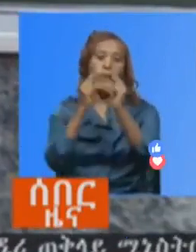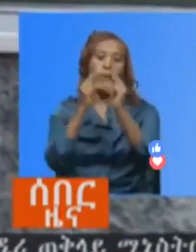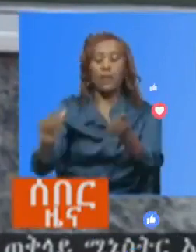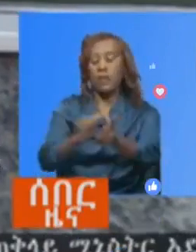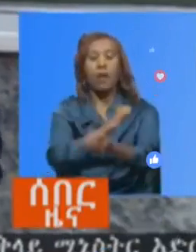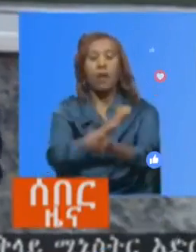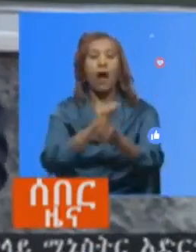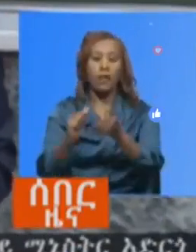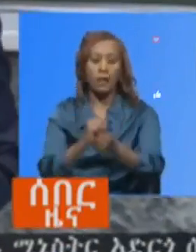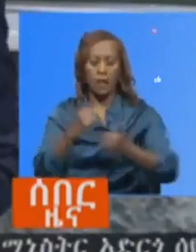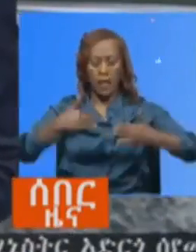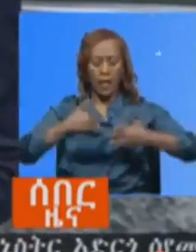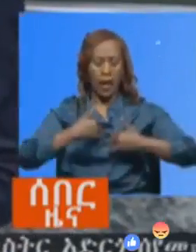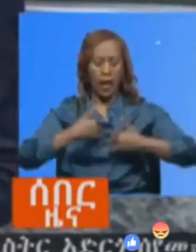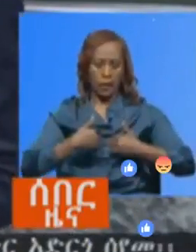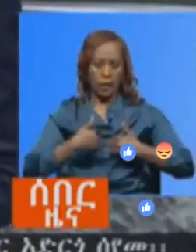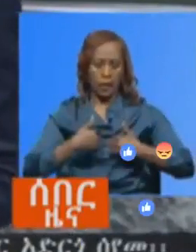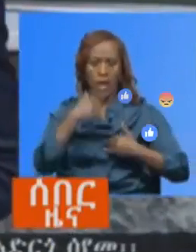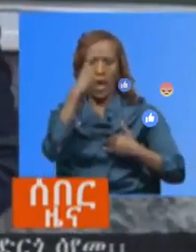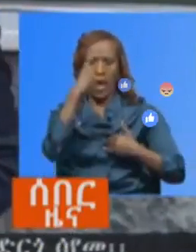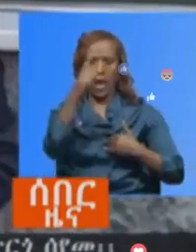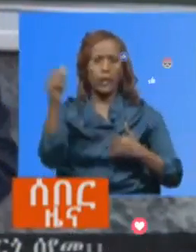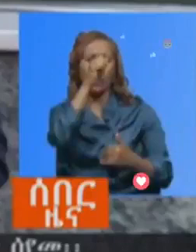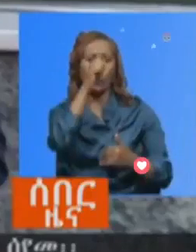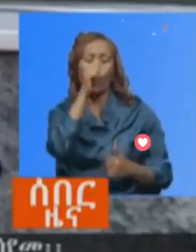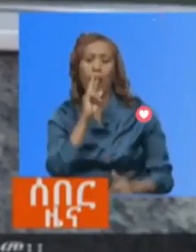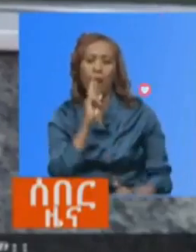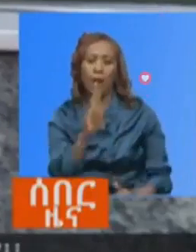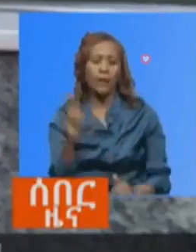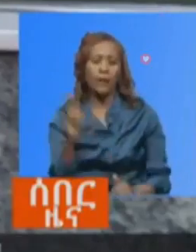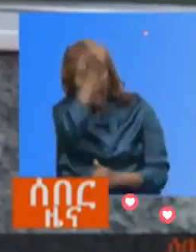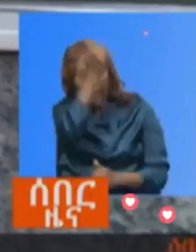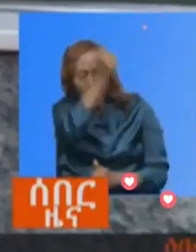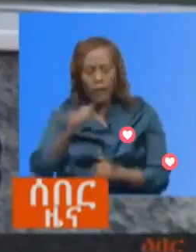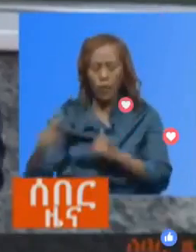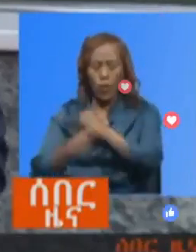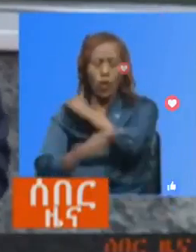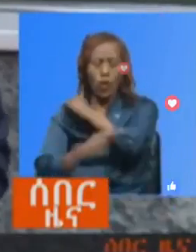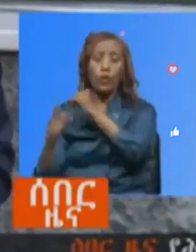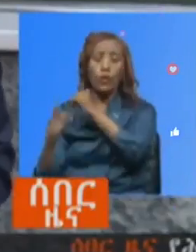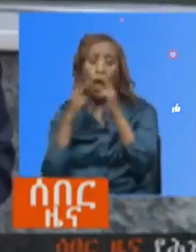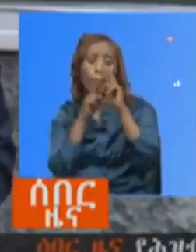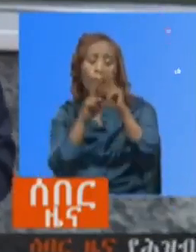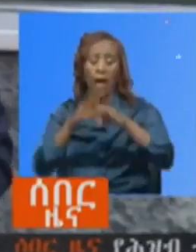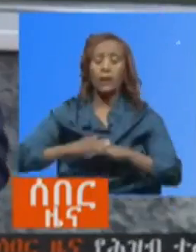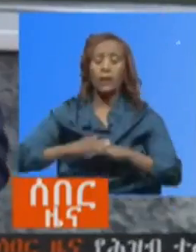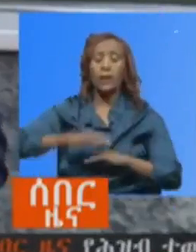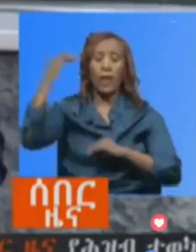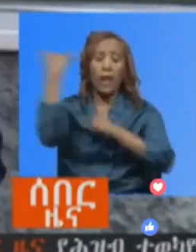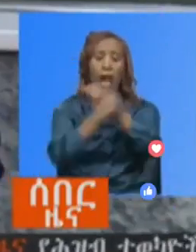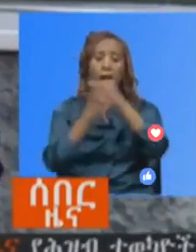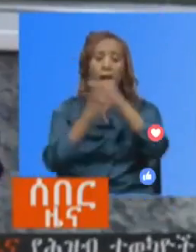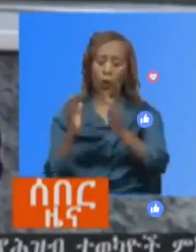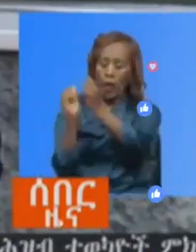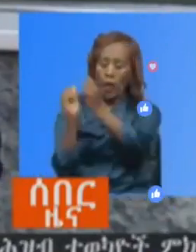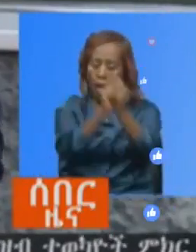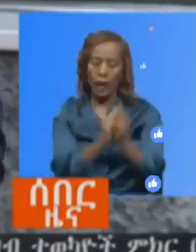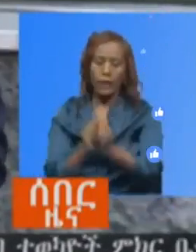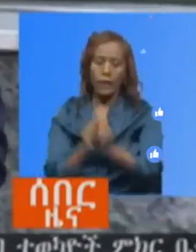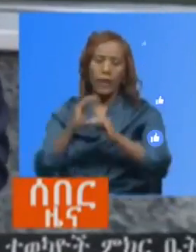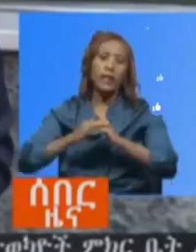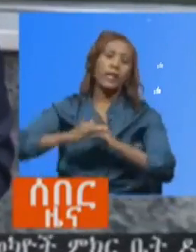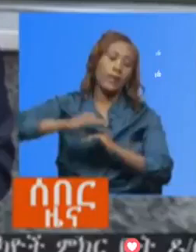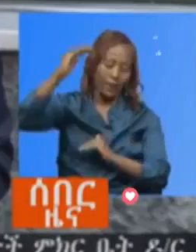ያፈርሳል። ያለችን አንድ ኢትዮጵያ ነች። ከየትኛውም የፖለቲካ አመለካከት በላይ አገራዊ አንድነት